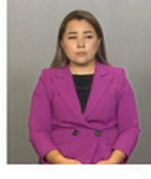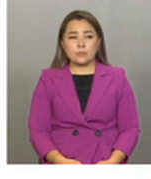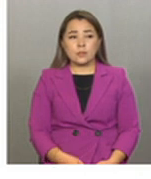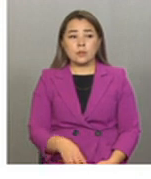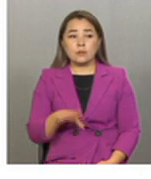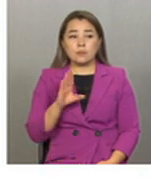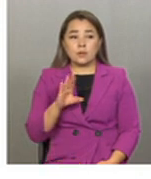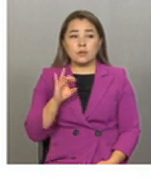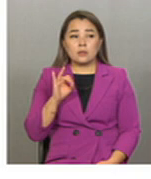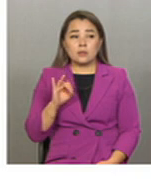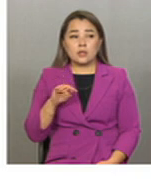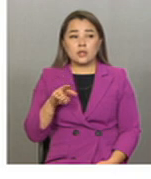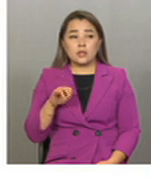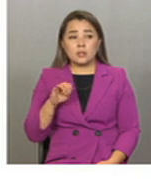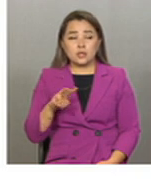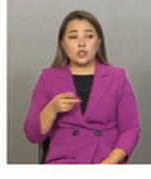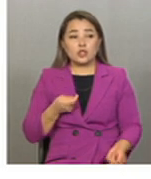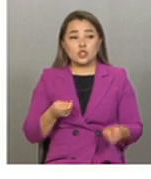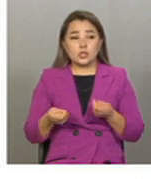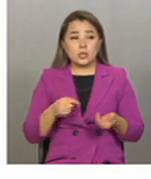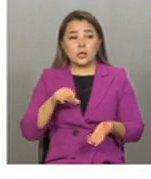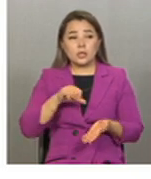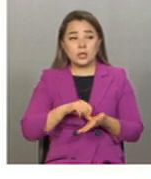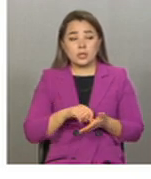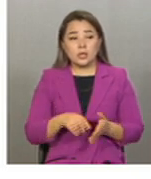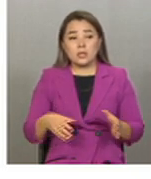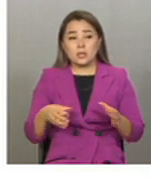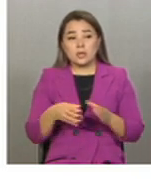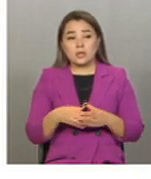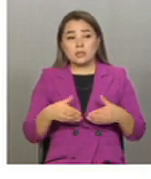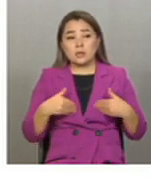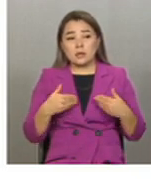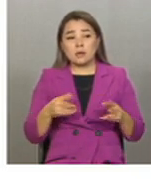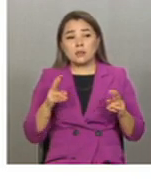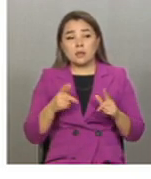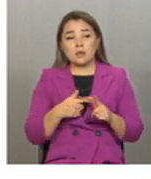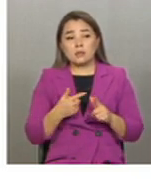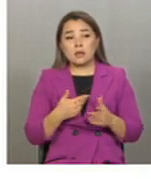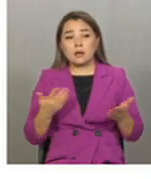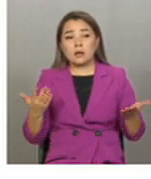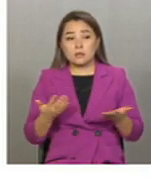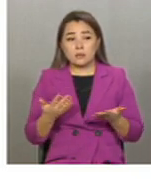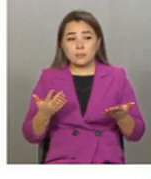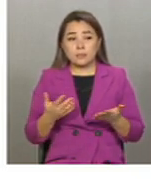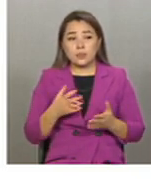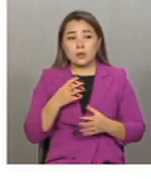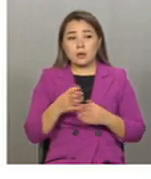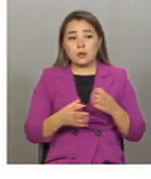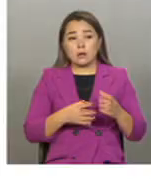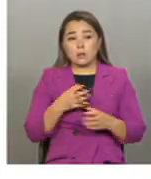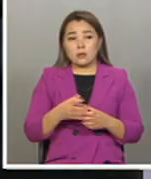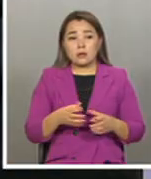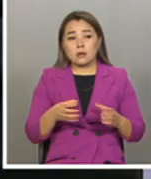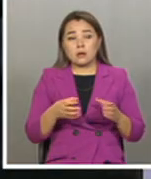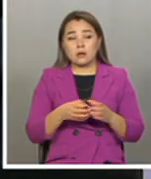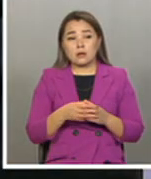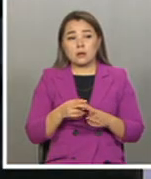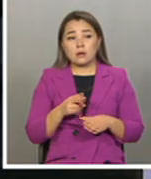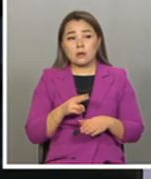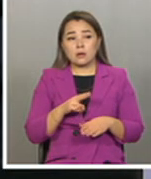Ильич Ленин жетекшілік еткен кеңес қалай аталады? Әрине ол